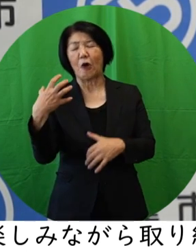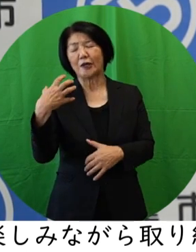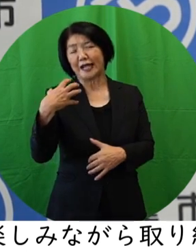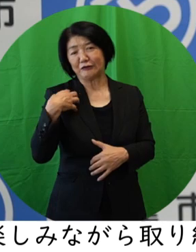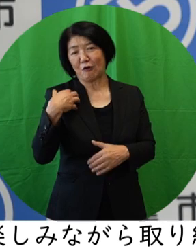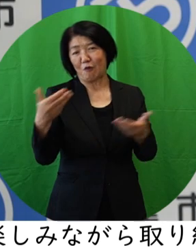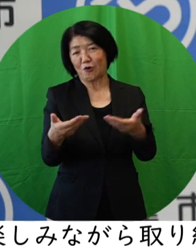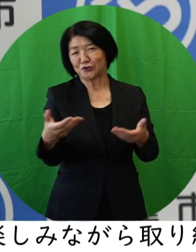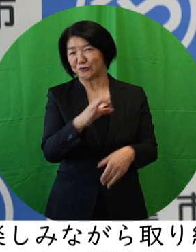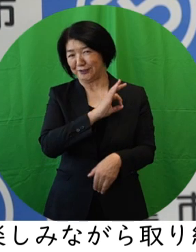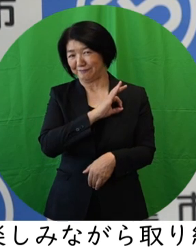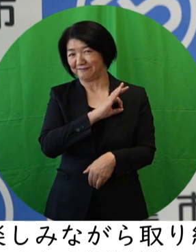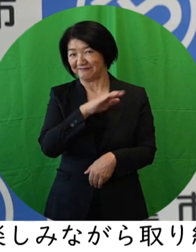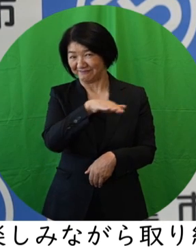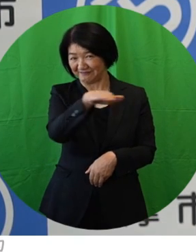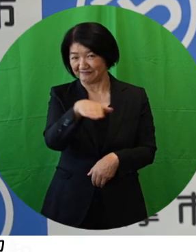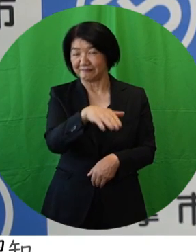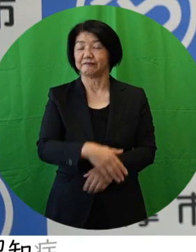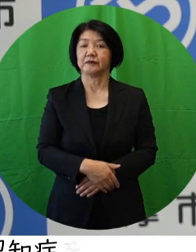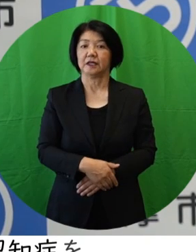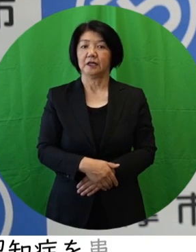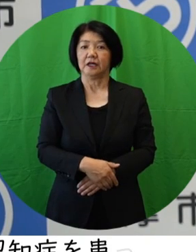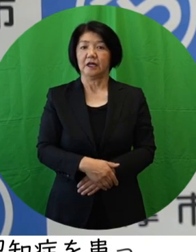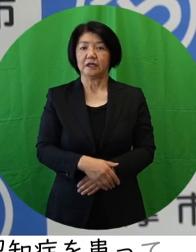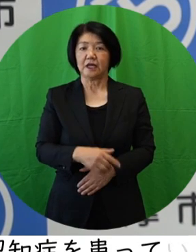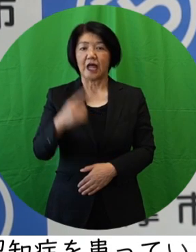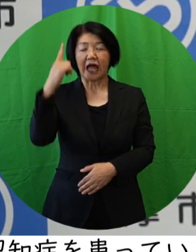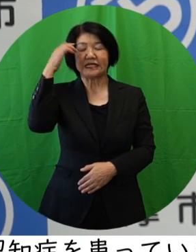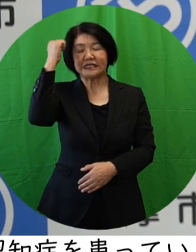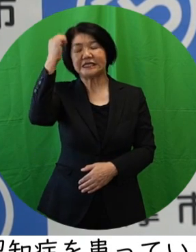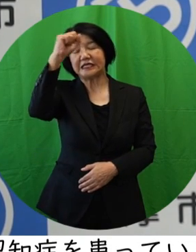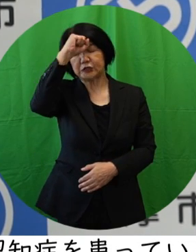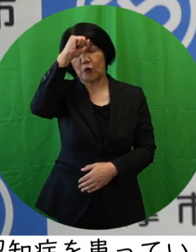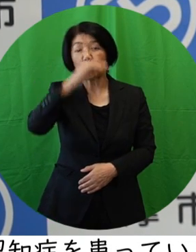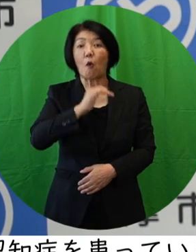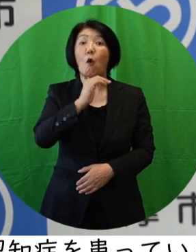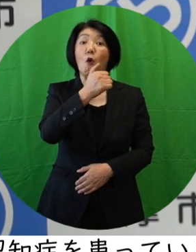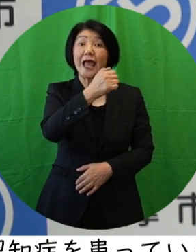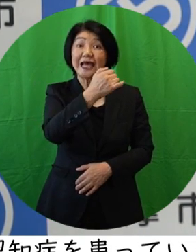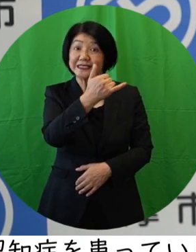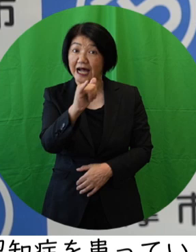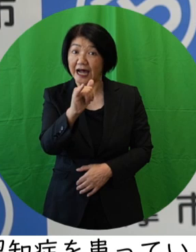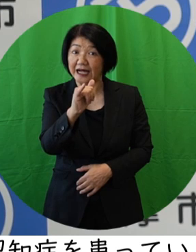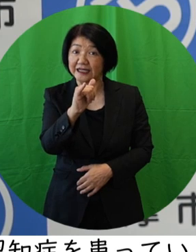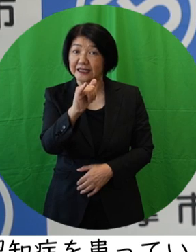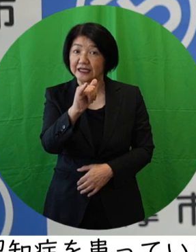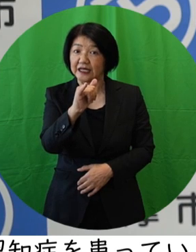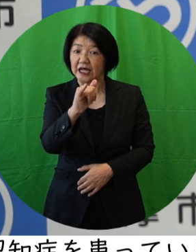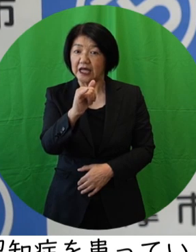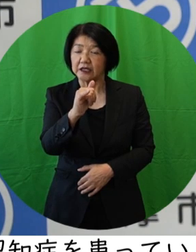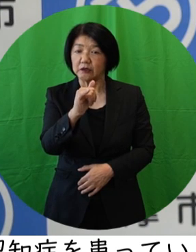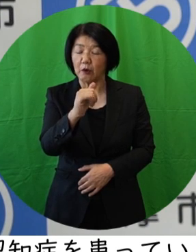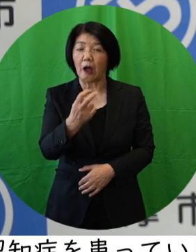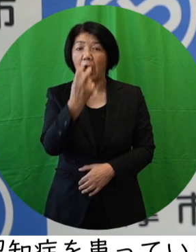職員です認知症を患っている高齢者携帯